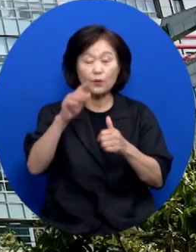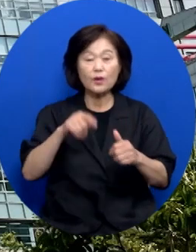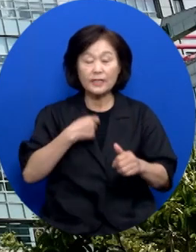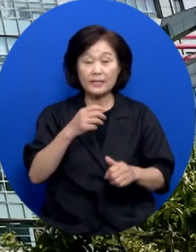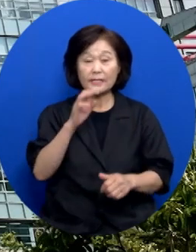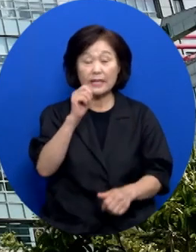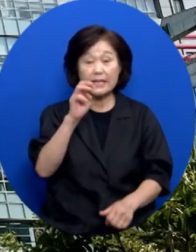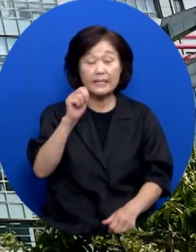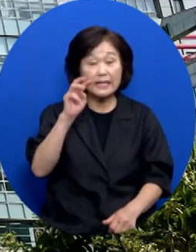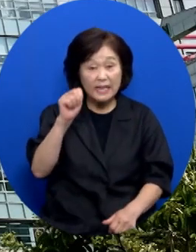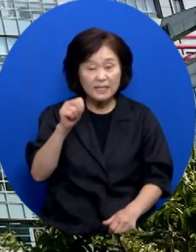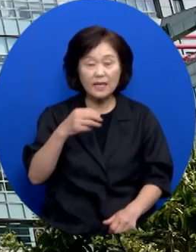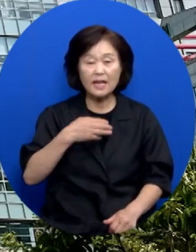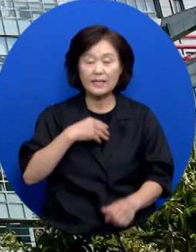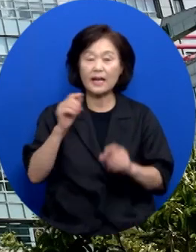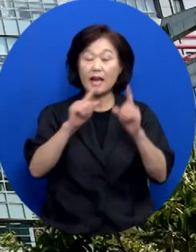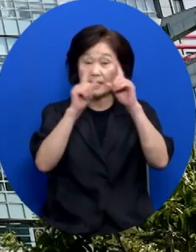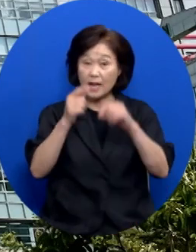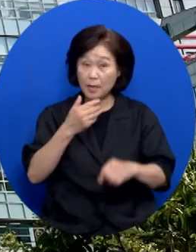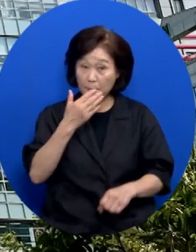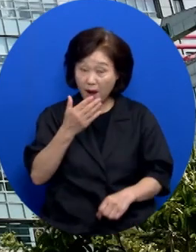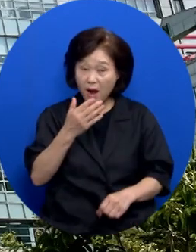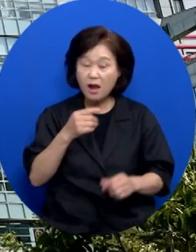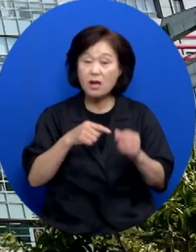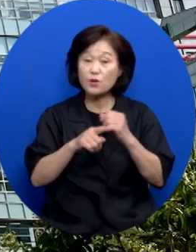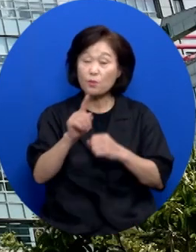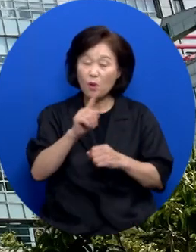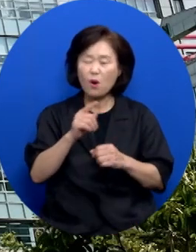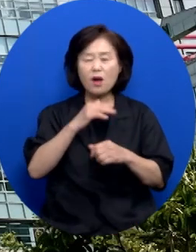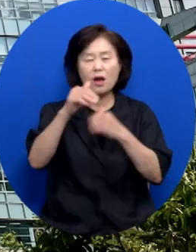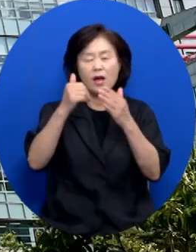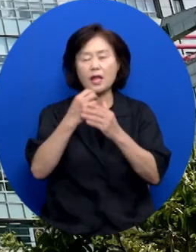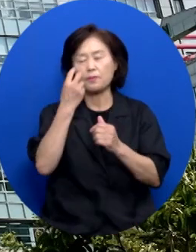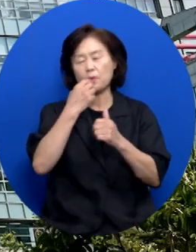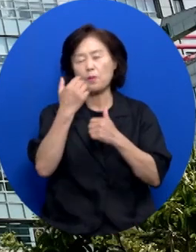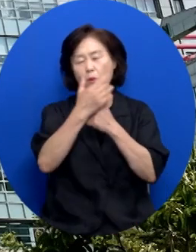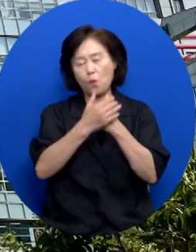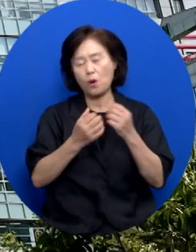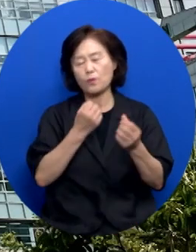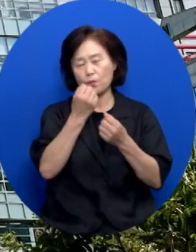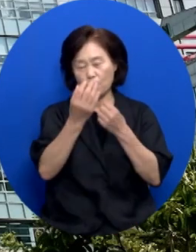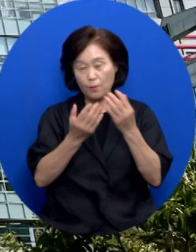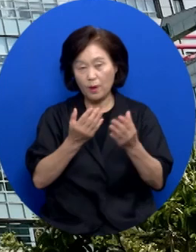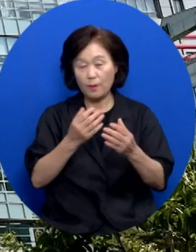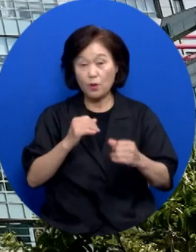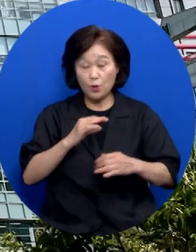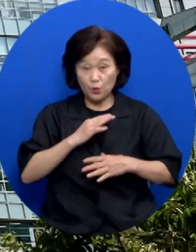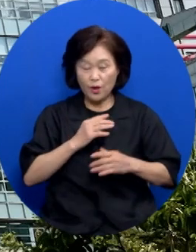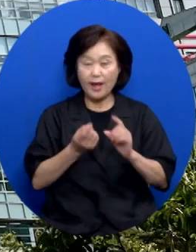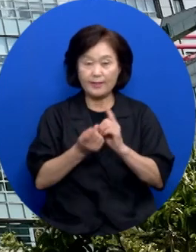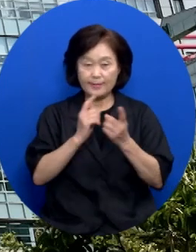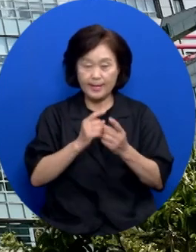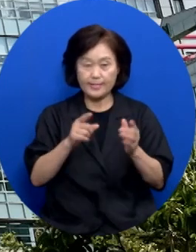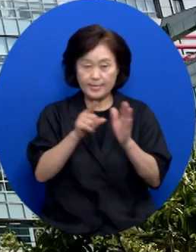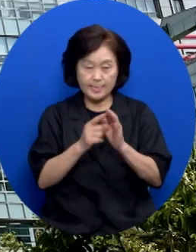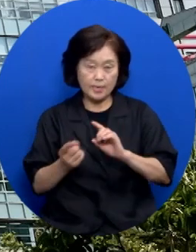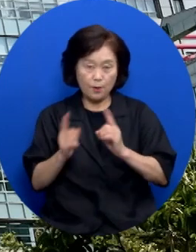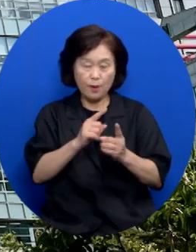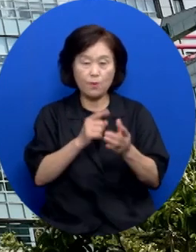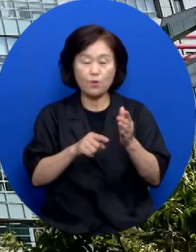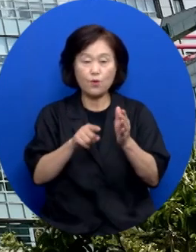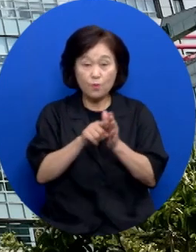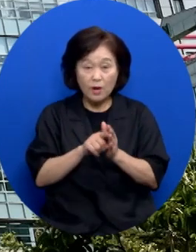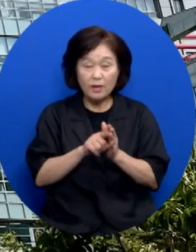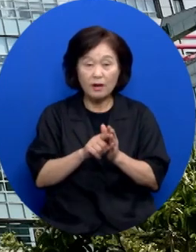SNS에 내가 살 수 있었던 것은 오직 하나님의 보호하심이라고 고백하면서 두려워하는 대신 신앙 회복력을